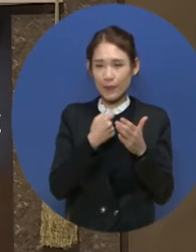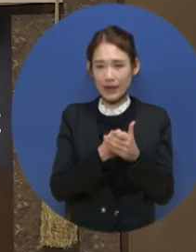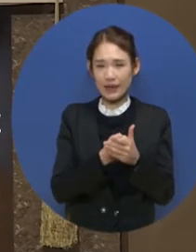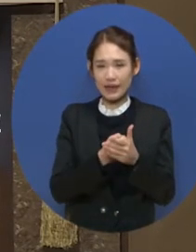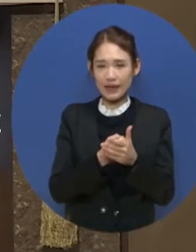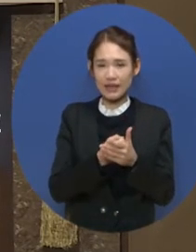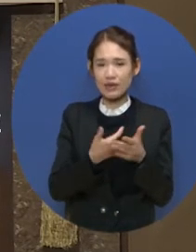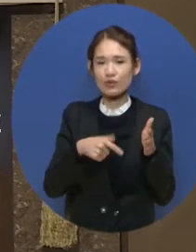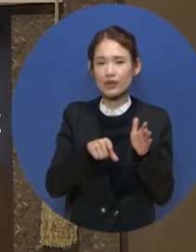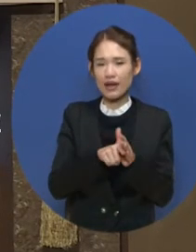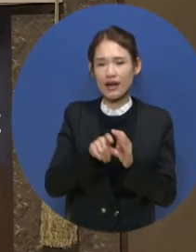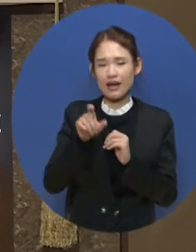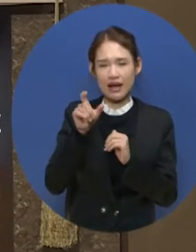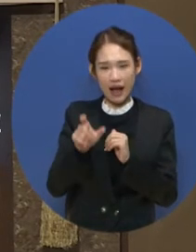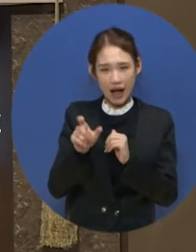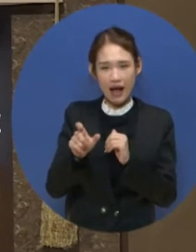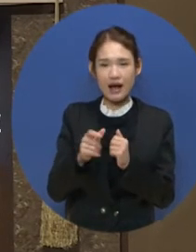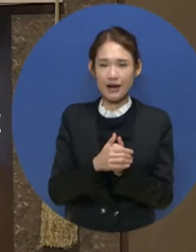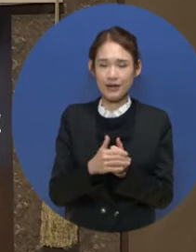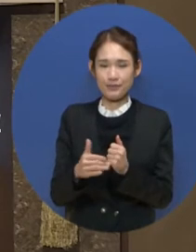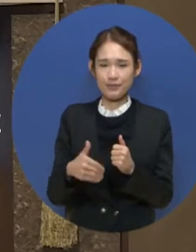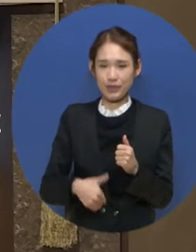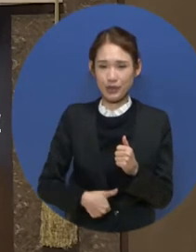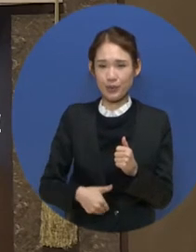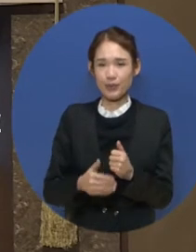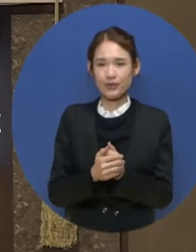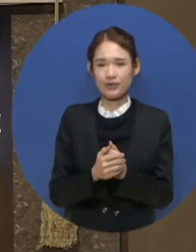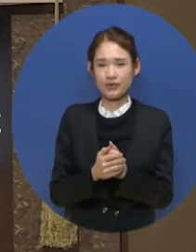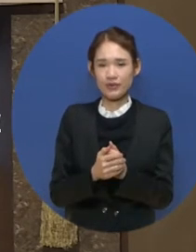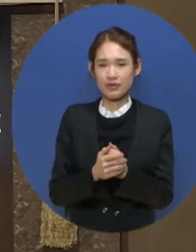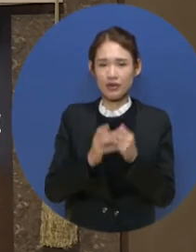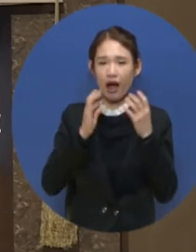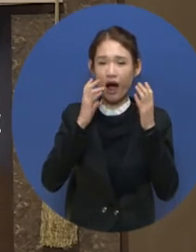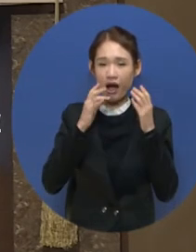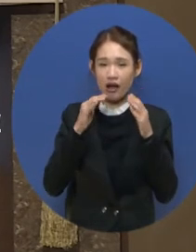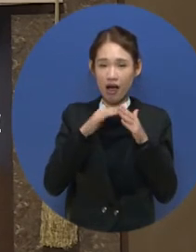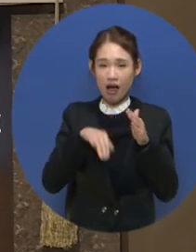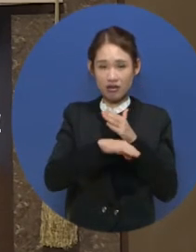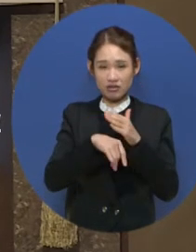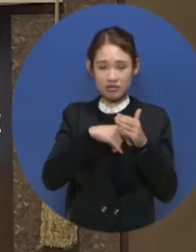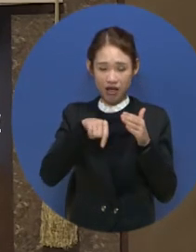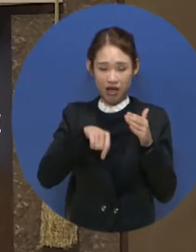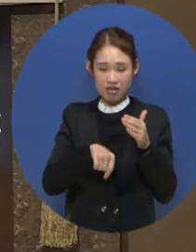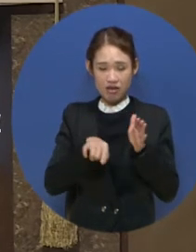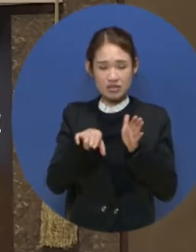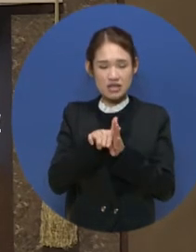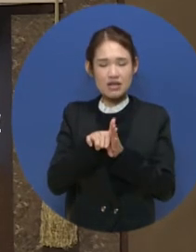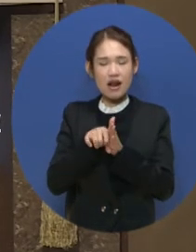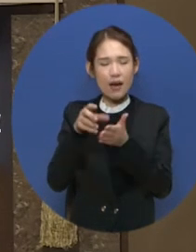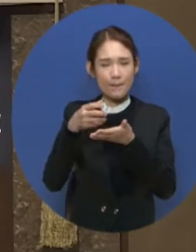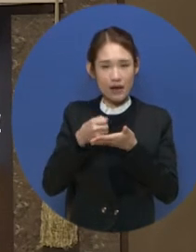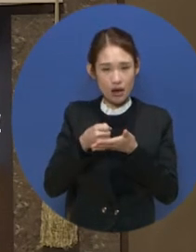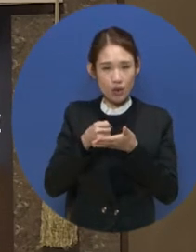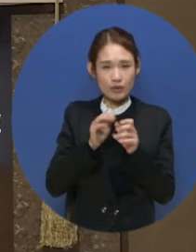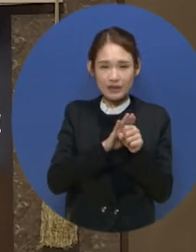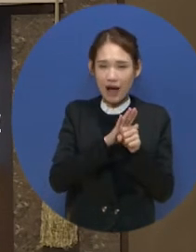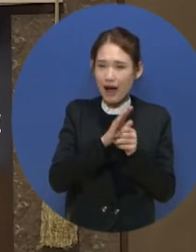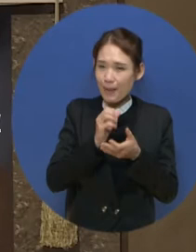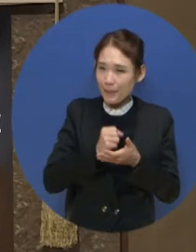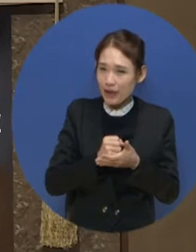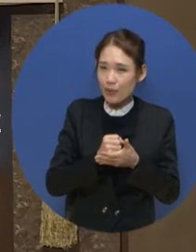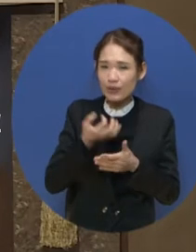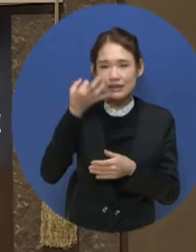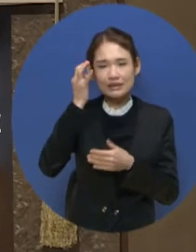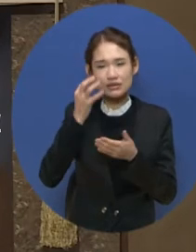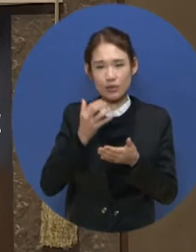또깡 안 에 대한 부분이고 그래서 아이가 가정 내에서 사실은 신뢰받고 사람 받고 또 이렇게